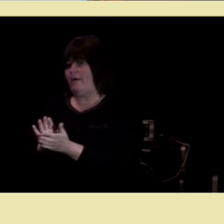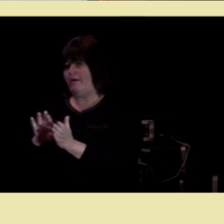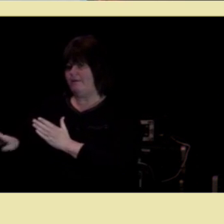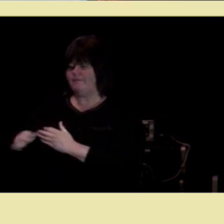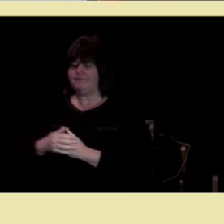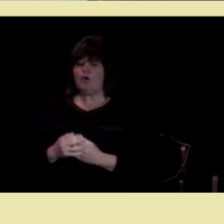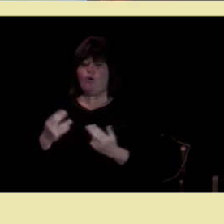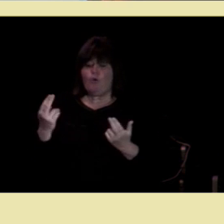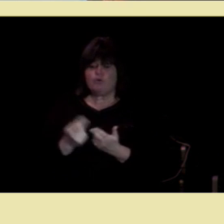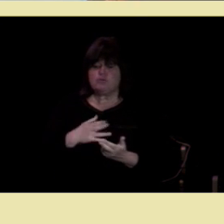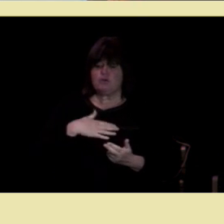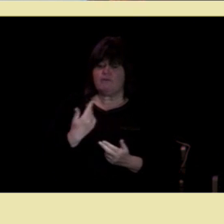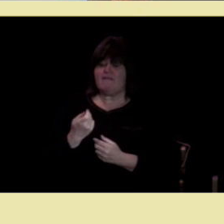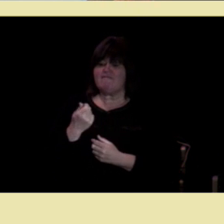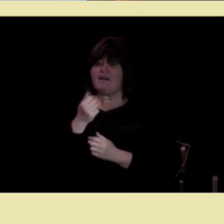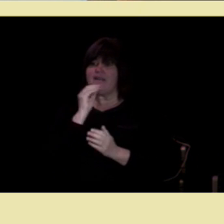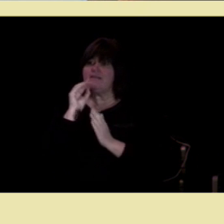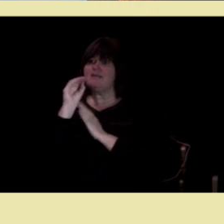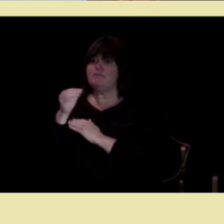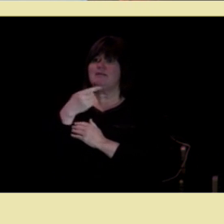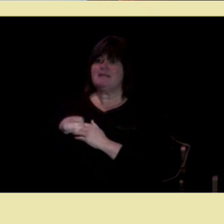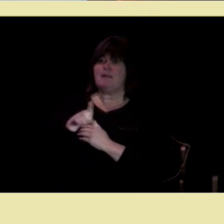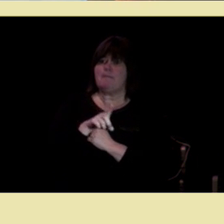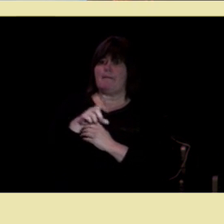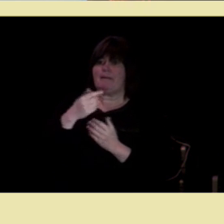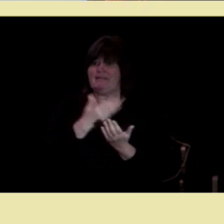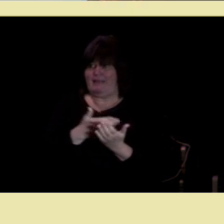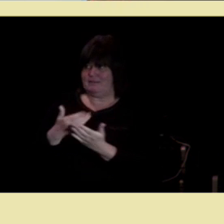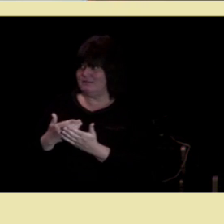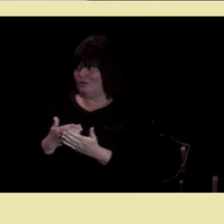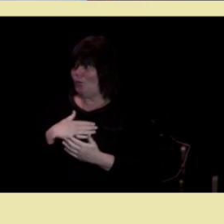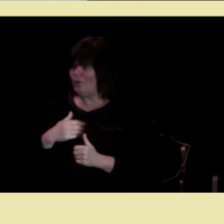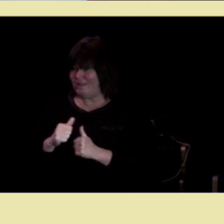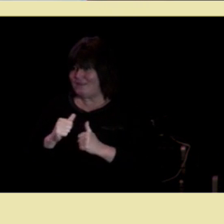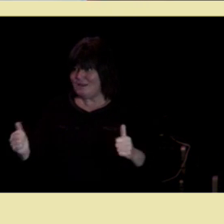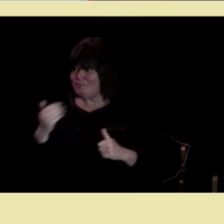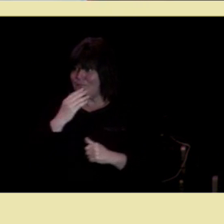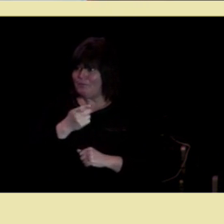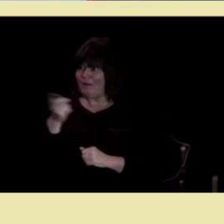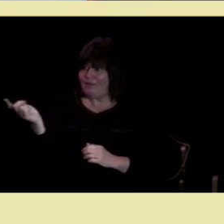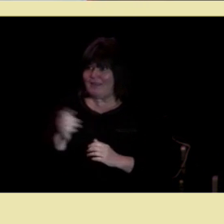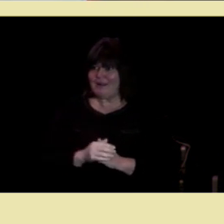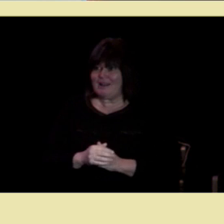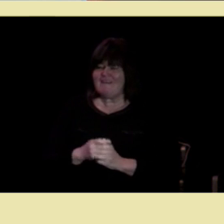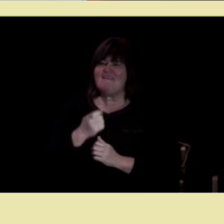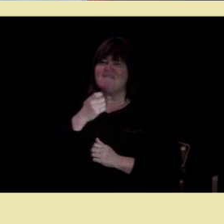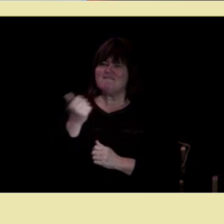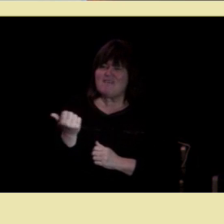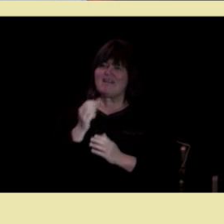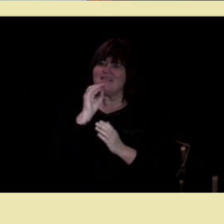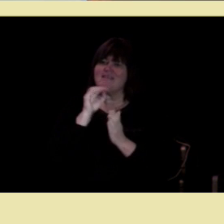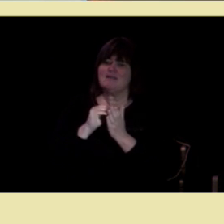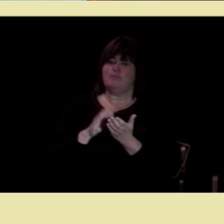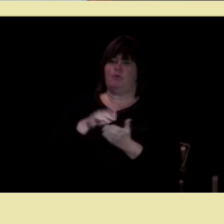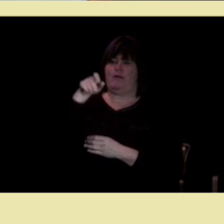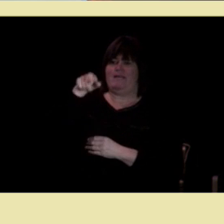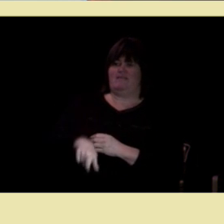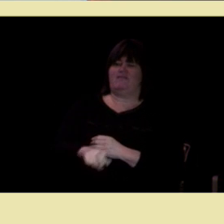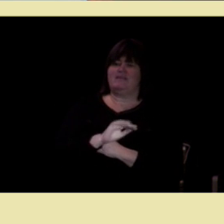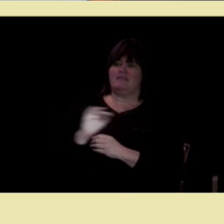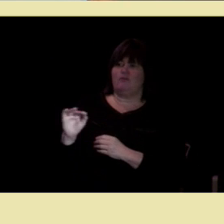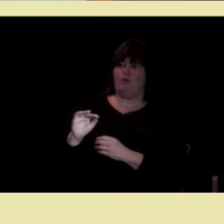færre tilmeldinger til PP-tjenesten, og dette er kjempebra, dere. Færre tilmeldinger på individnivå,